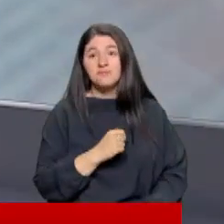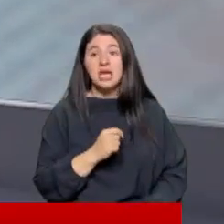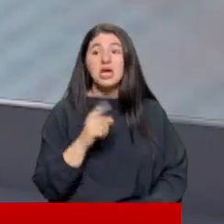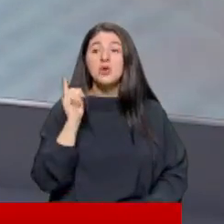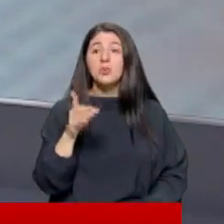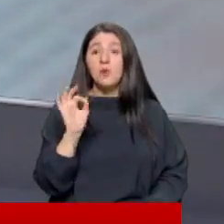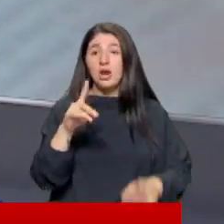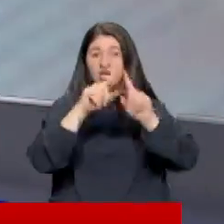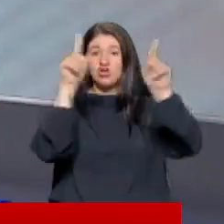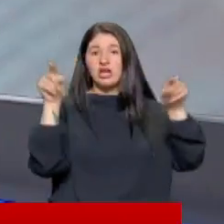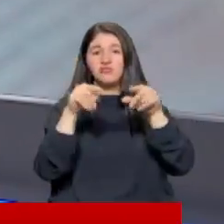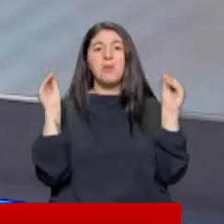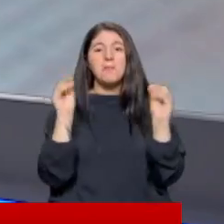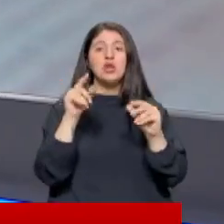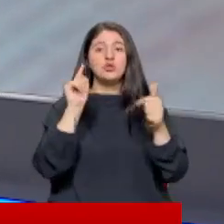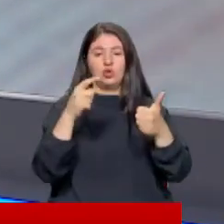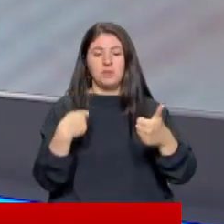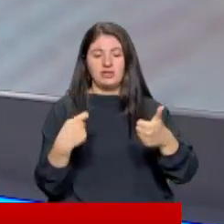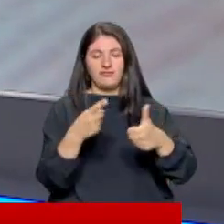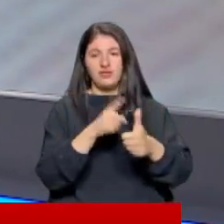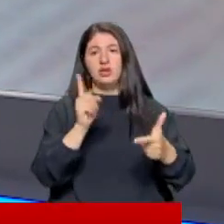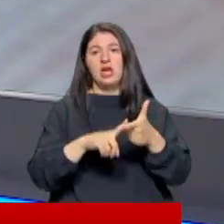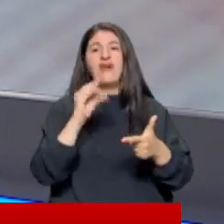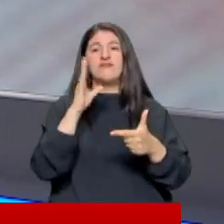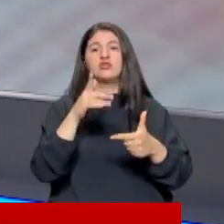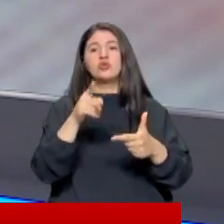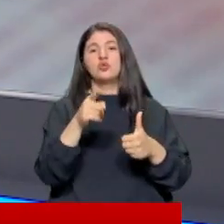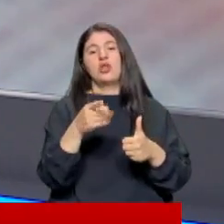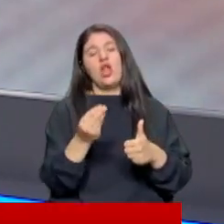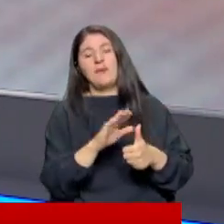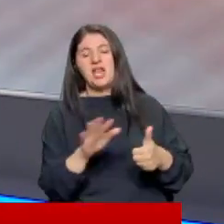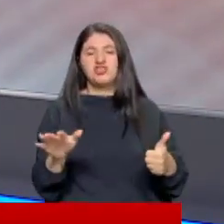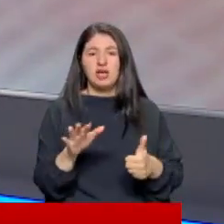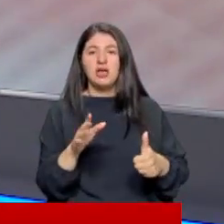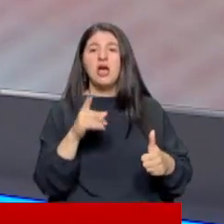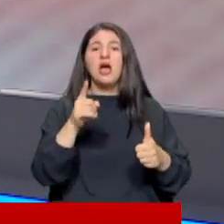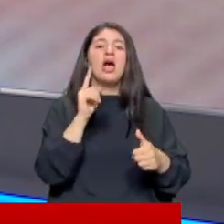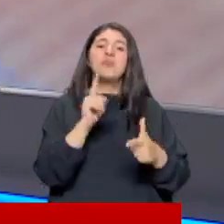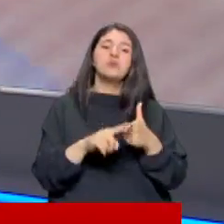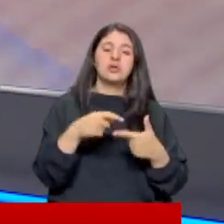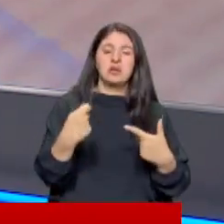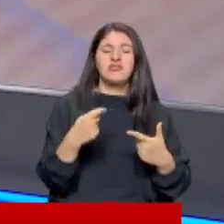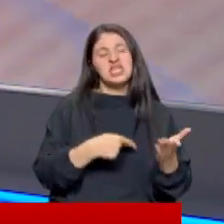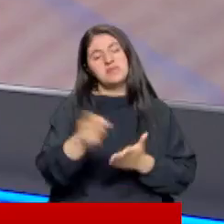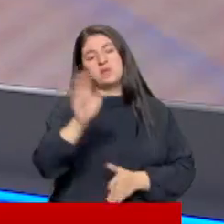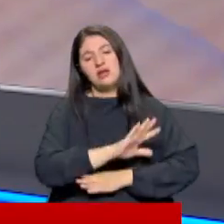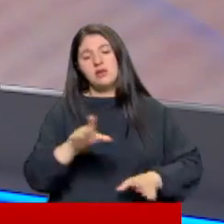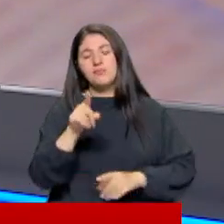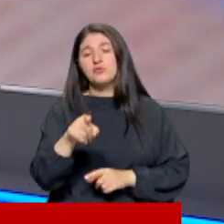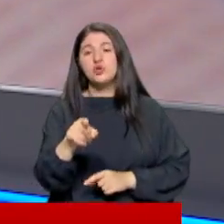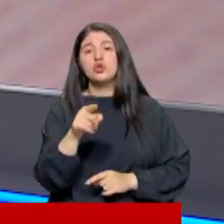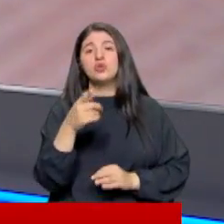bu böyle çerçevesi çizilmiş şu giderler en fazla şu kadar olabilecek. Bu giderler iptal edildi, artık